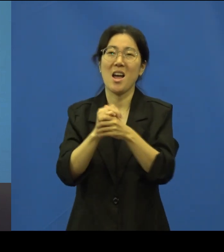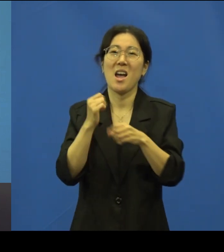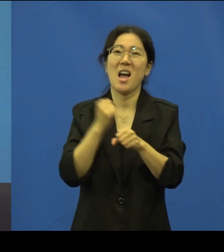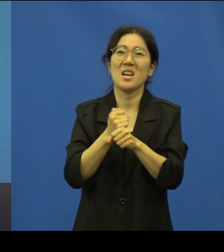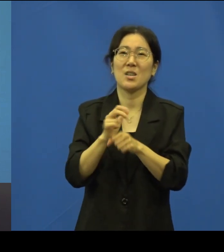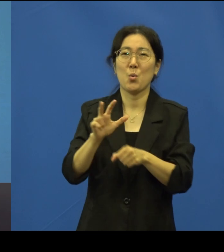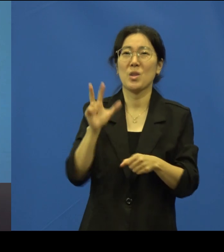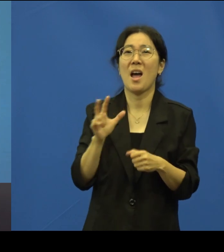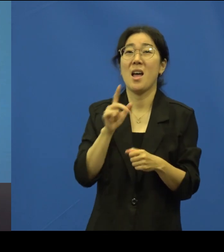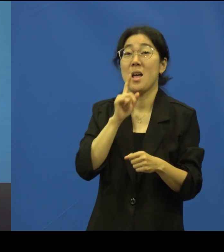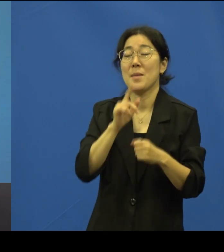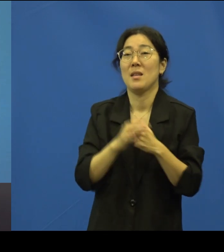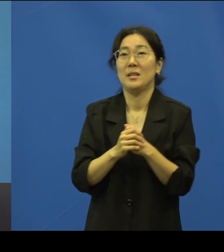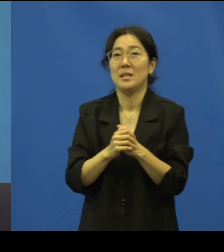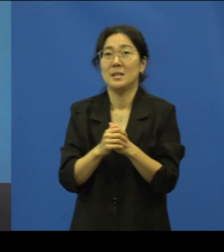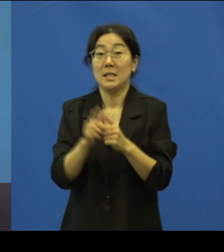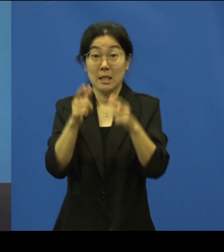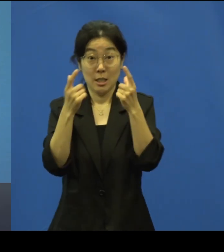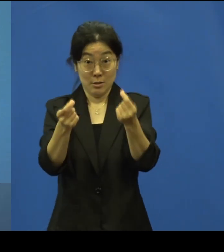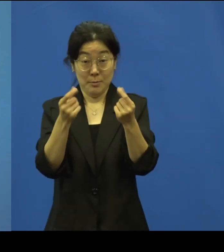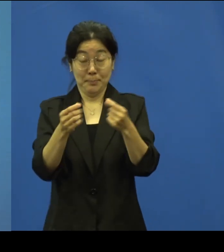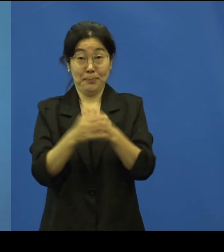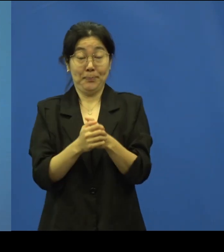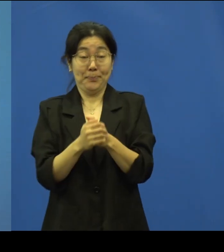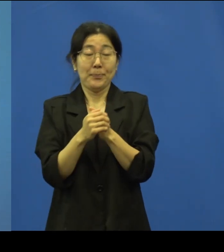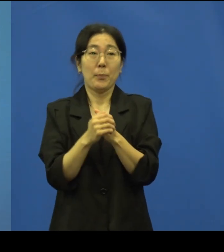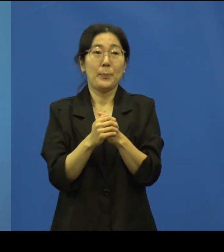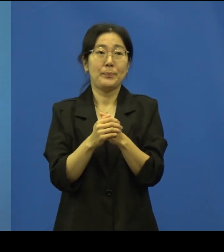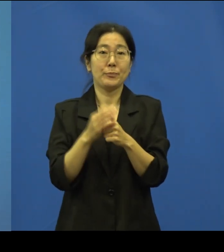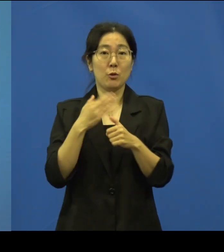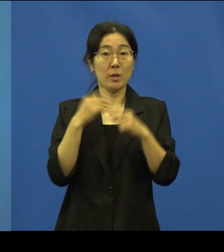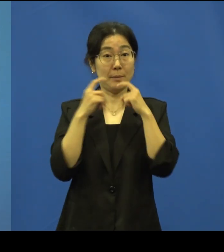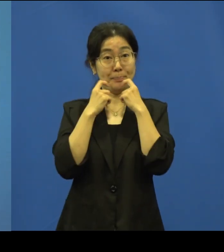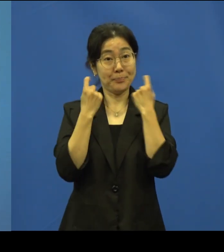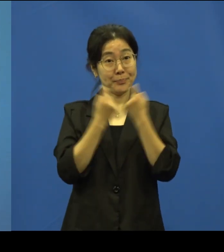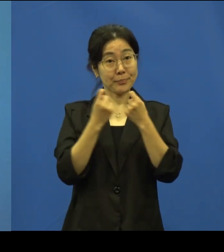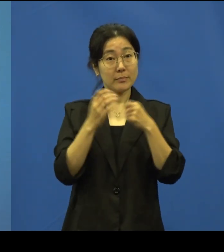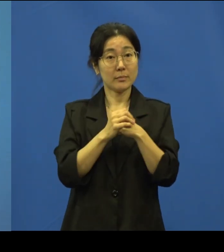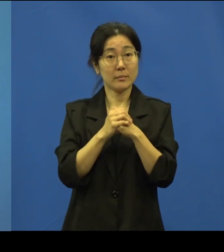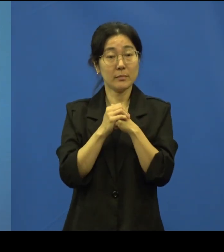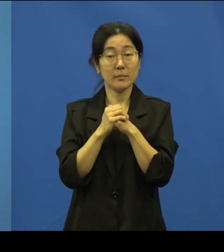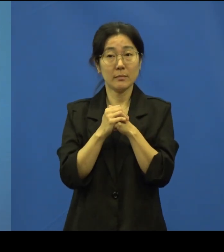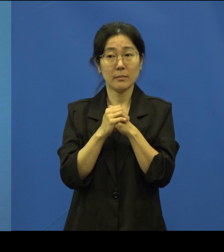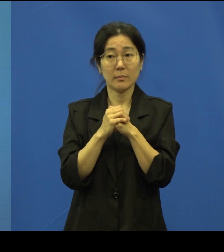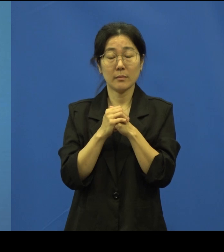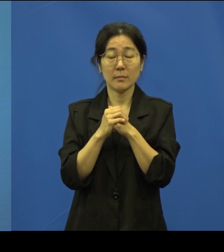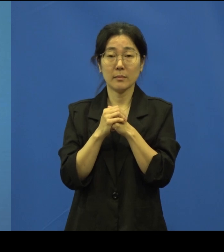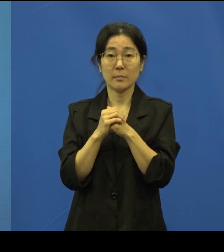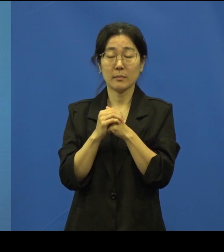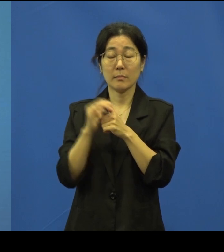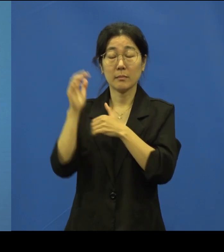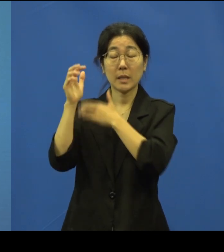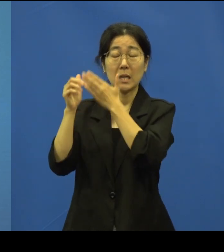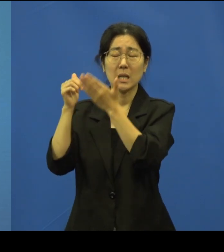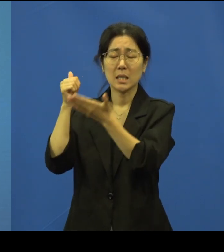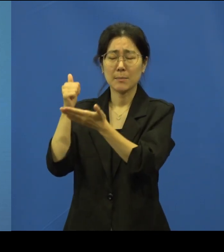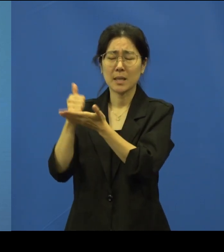아멘. 그렇습니다. 여러분, 이와 같이 우리 개인적으로도 하나님이 우리의 기도를